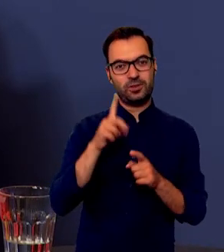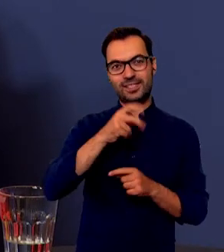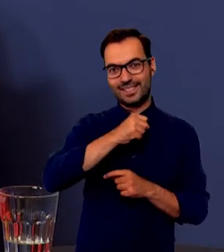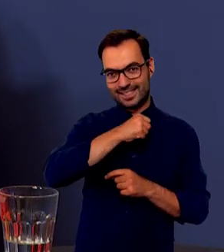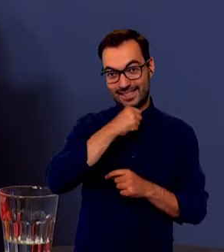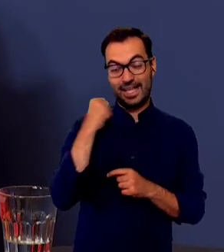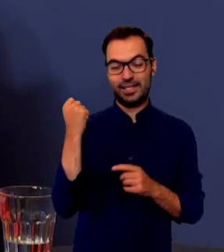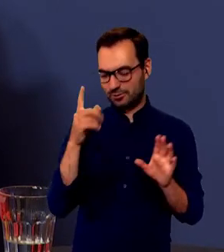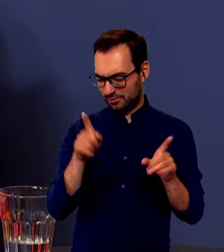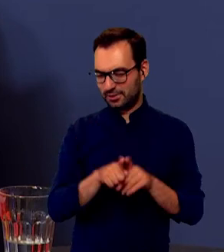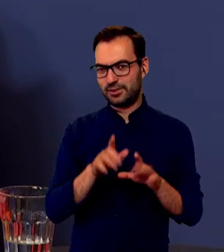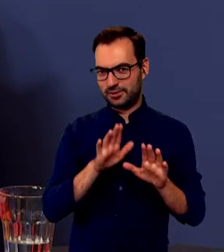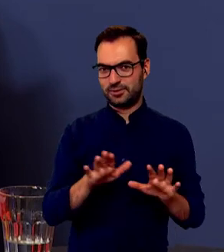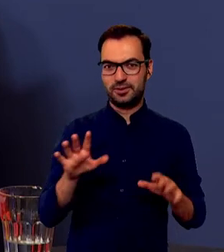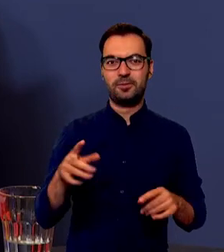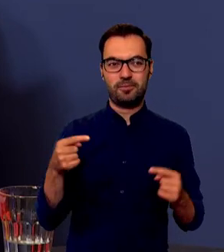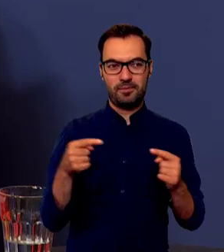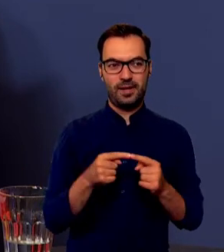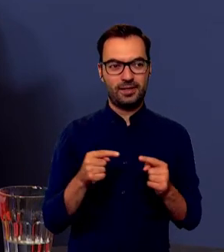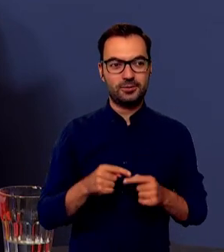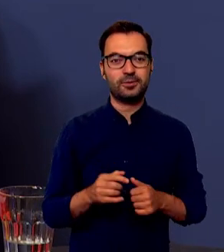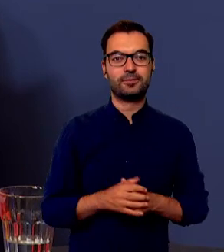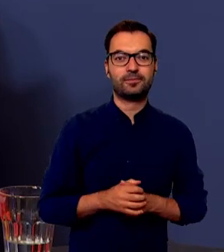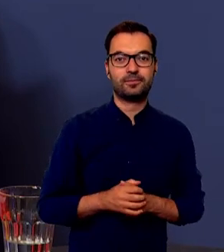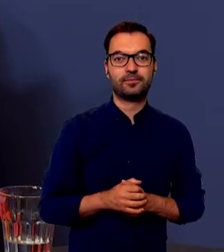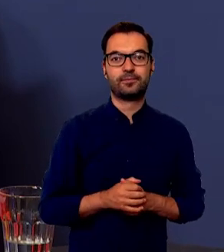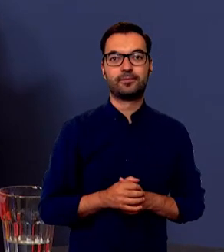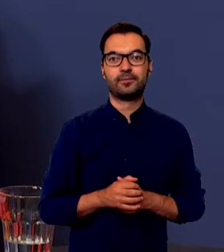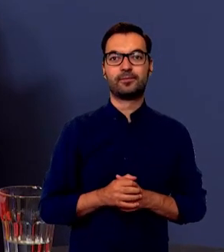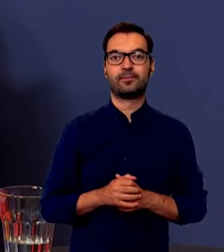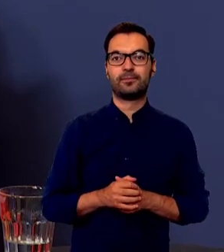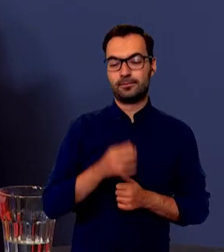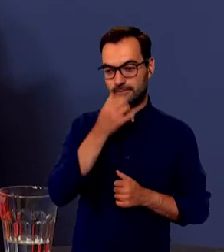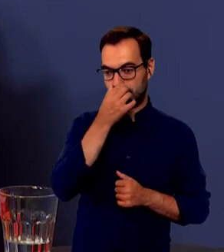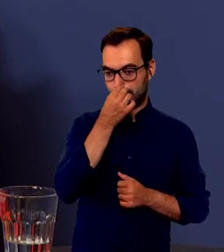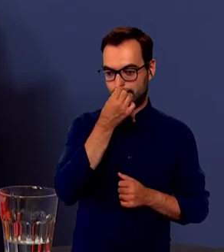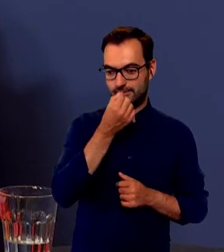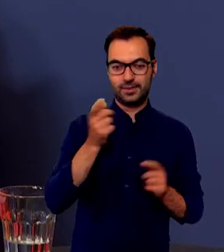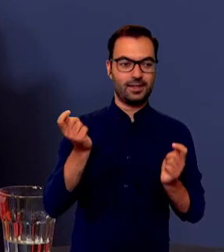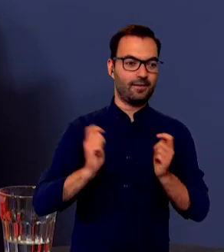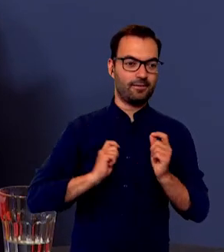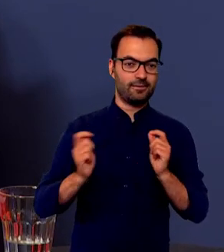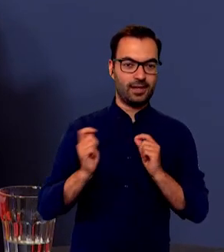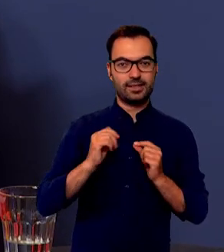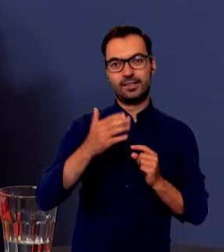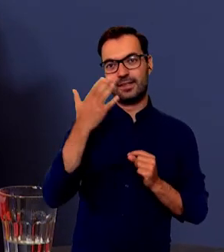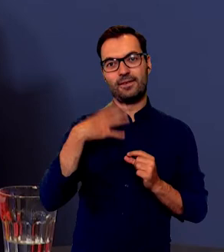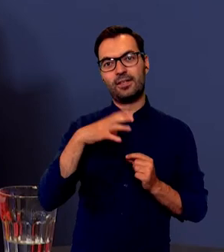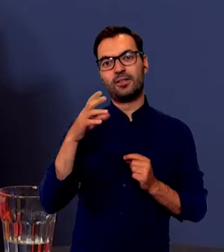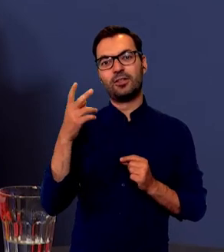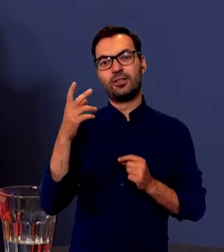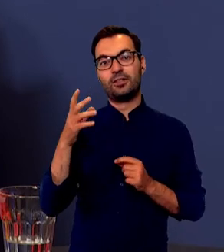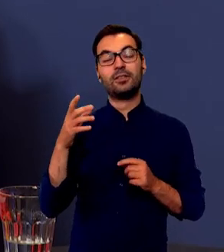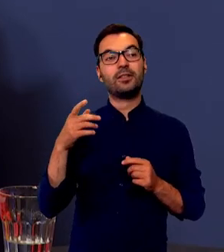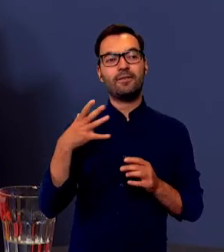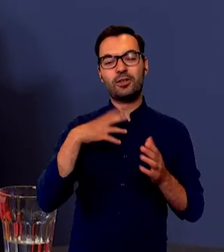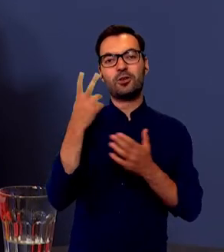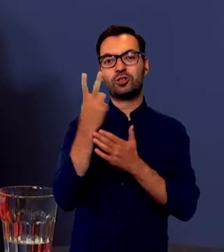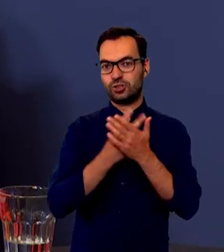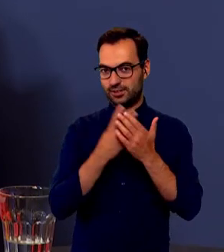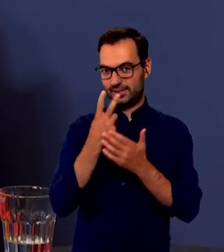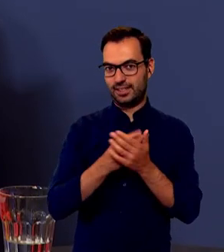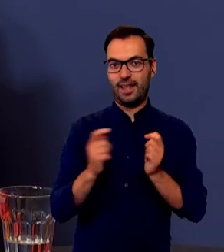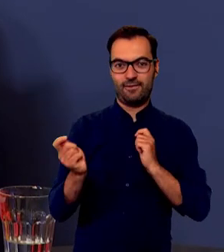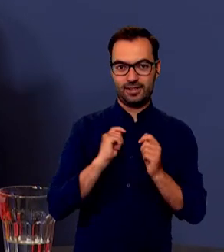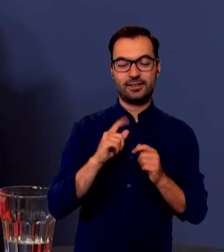tego przeglądania się za mocno w cudzych oczach. Na wakacjach, to nie wiem, czy przeglądać się warto, warto poczytać. To jest książka, którą